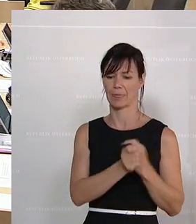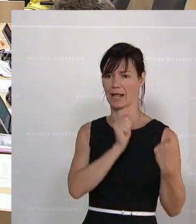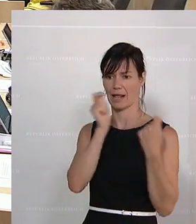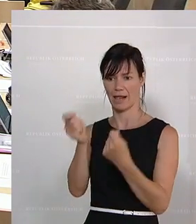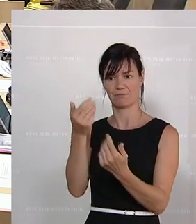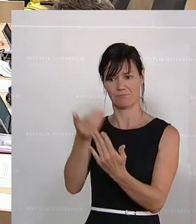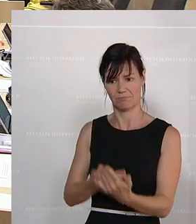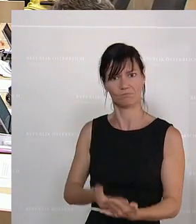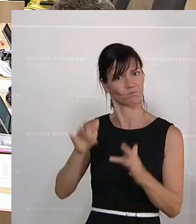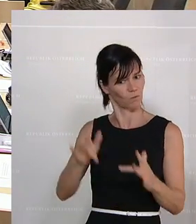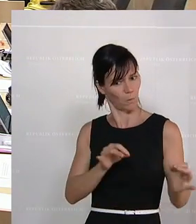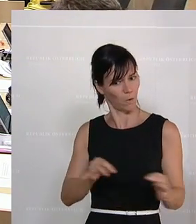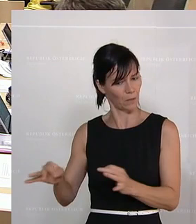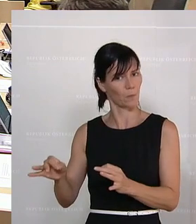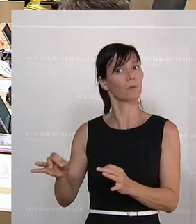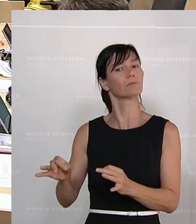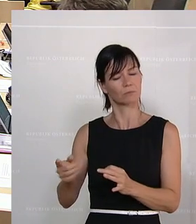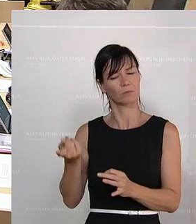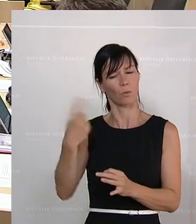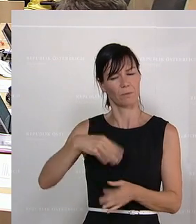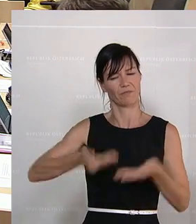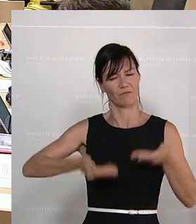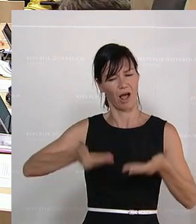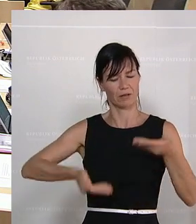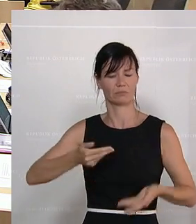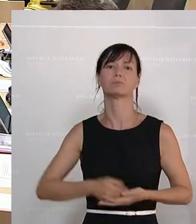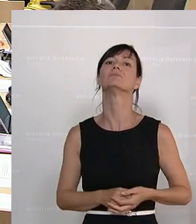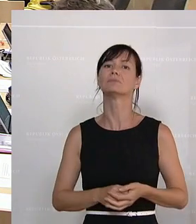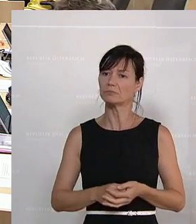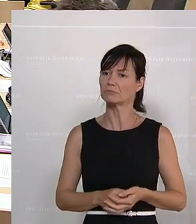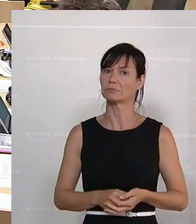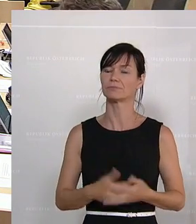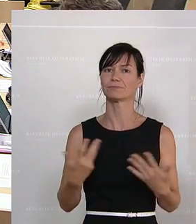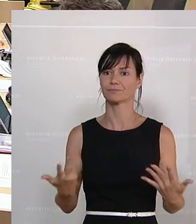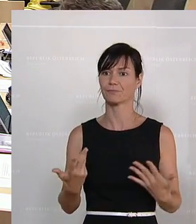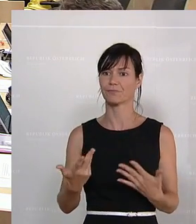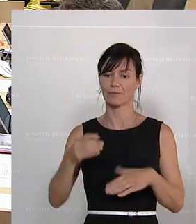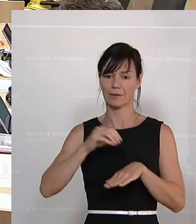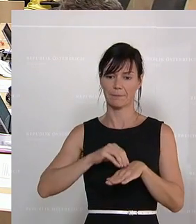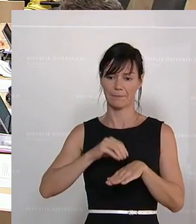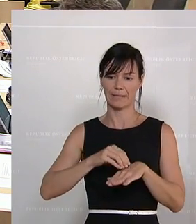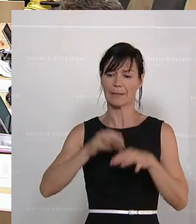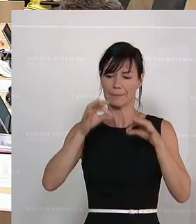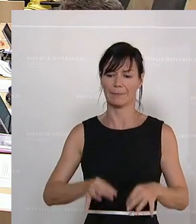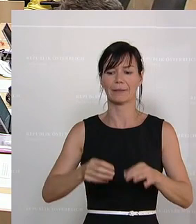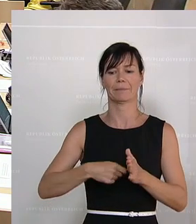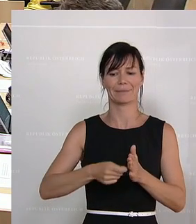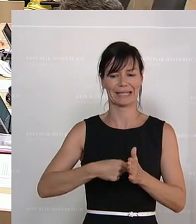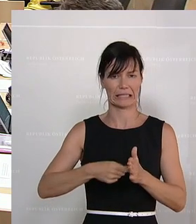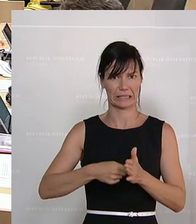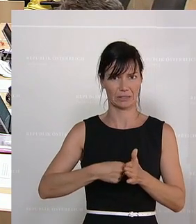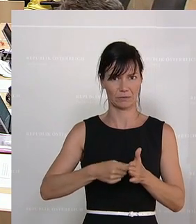zahlungen und bahn werden die strukturellen maßnahmen gesetzt mit dem von der regierung vorgelegten anti teuerung paket